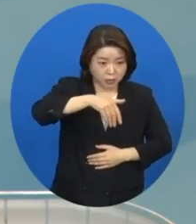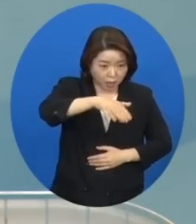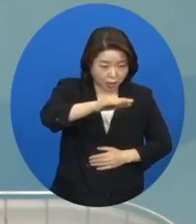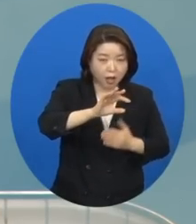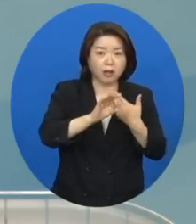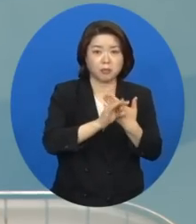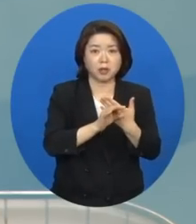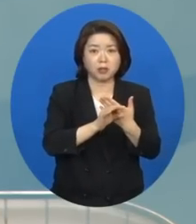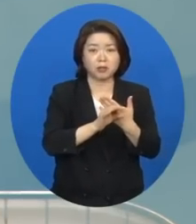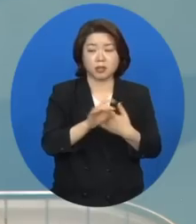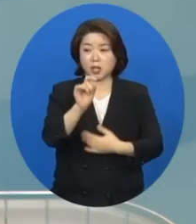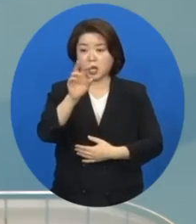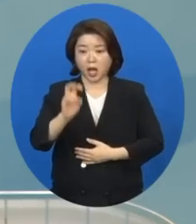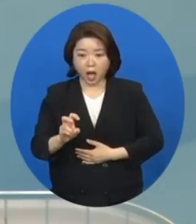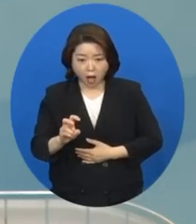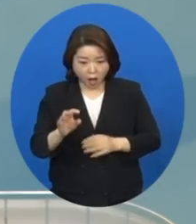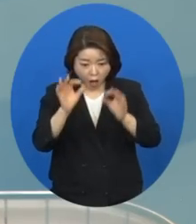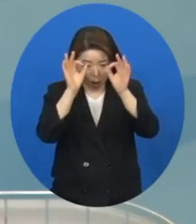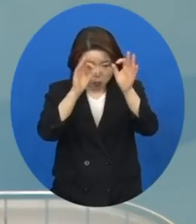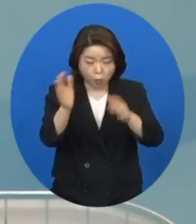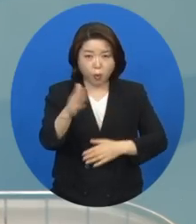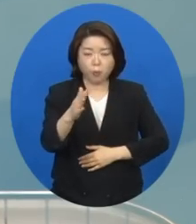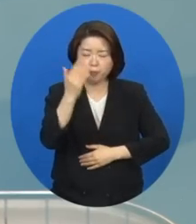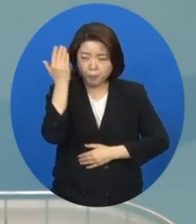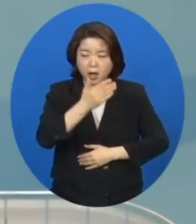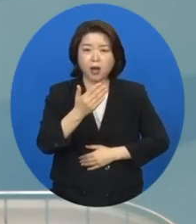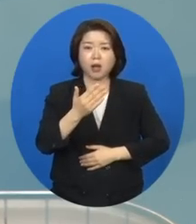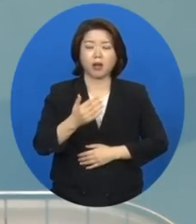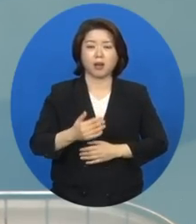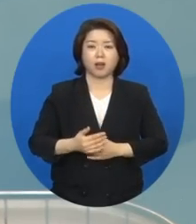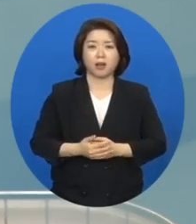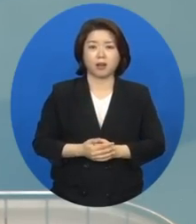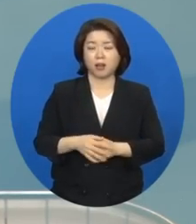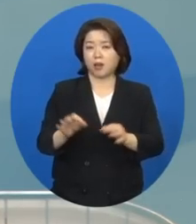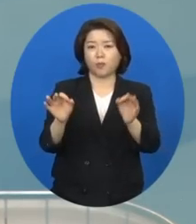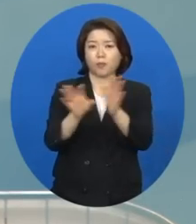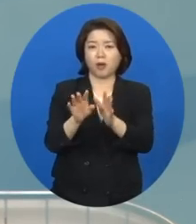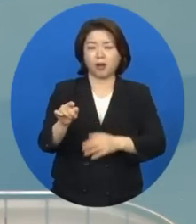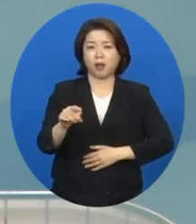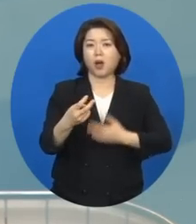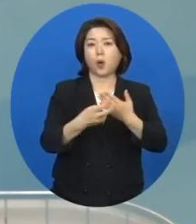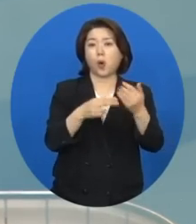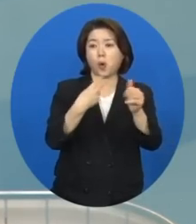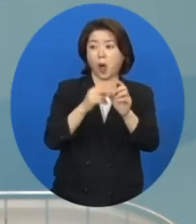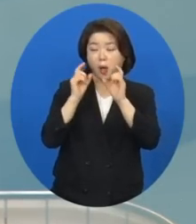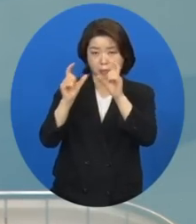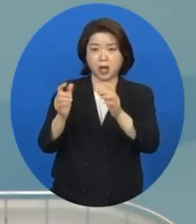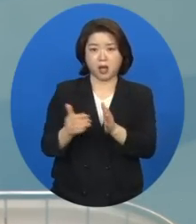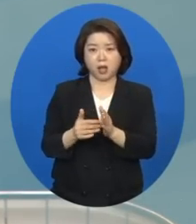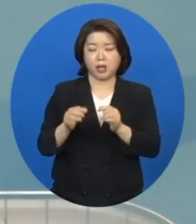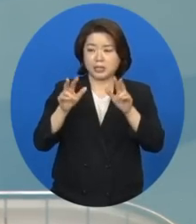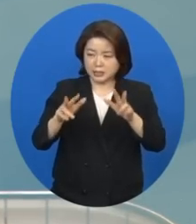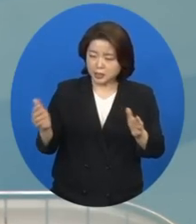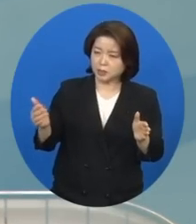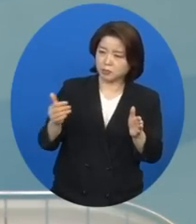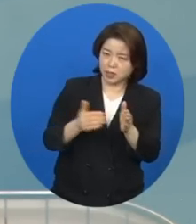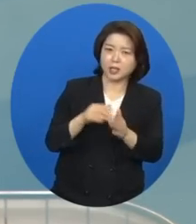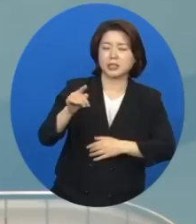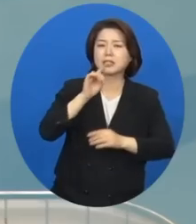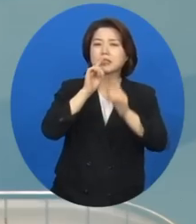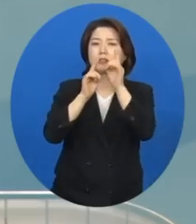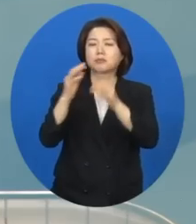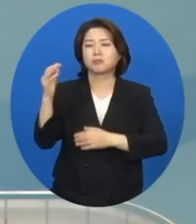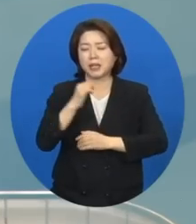가면 암이 보이지 않다고 그렇게 의사의 소견을 받고 지금까지 그